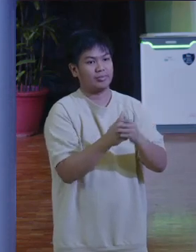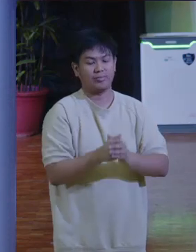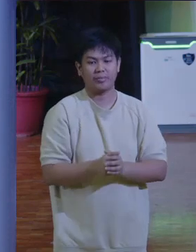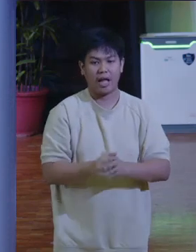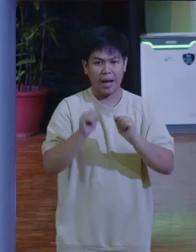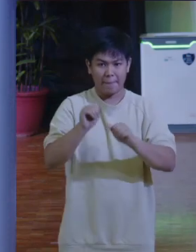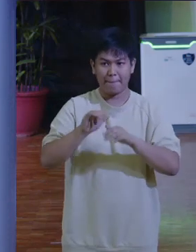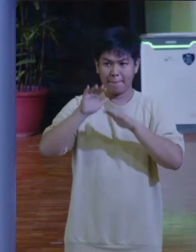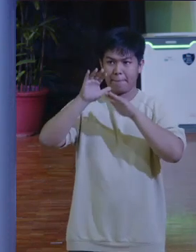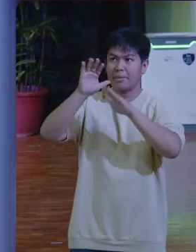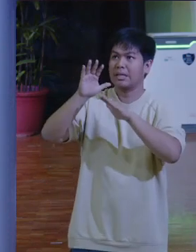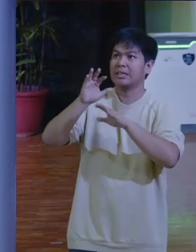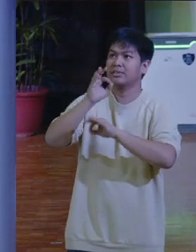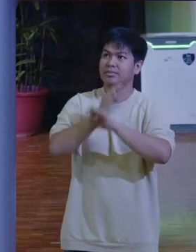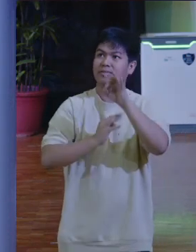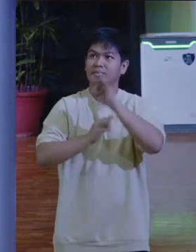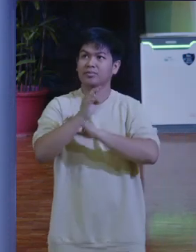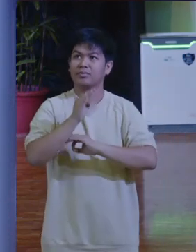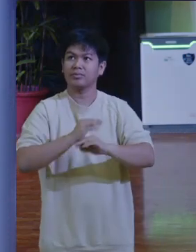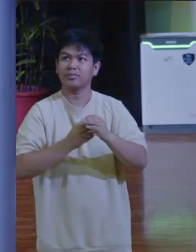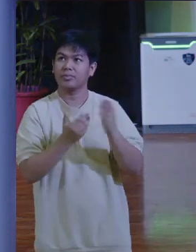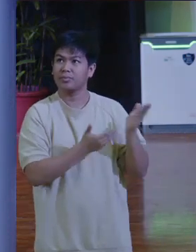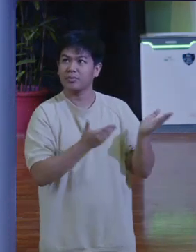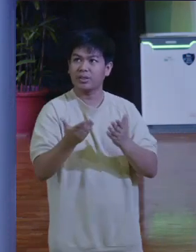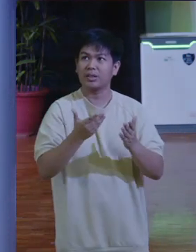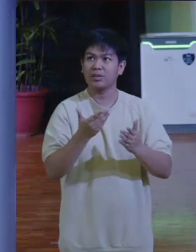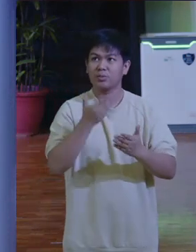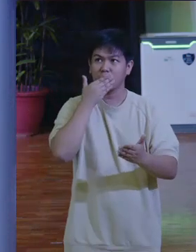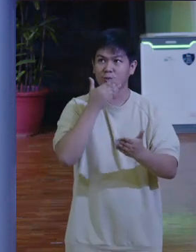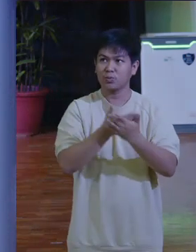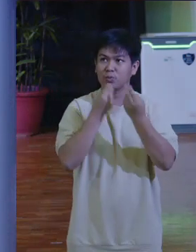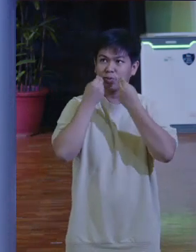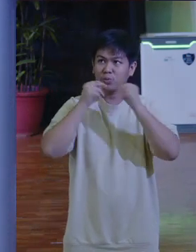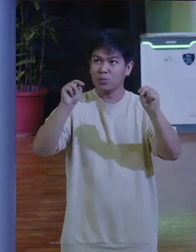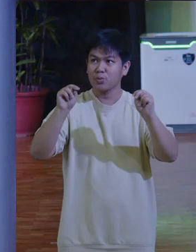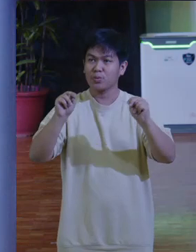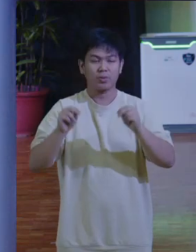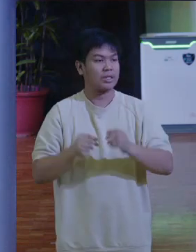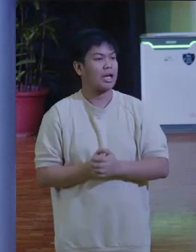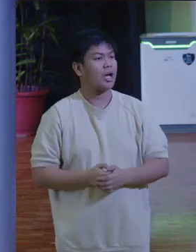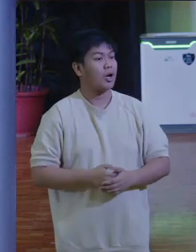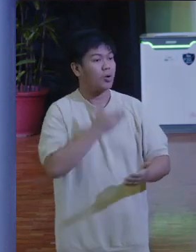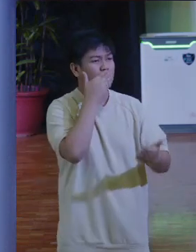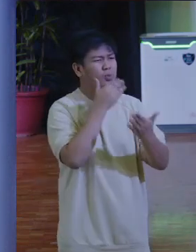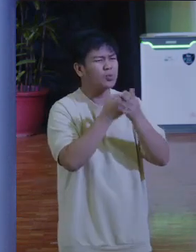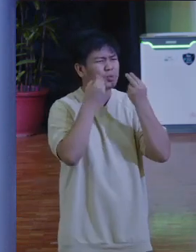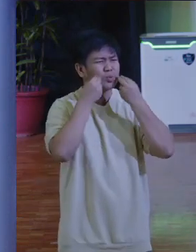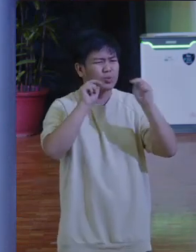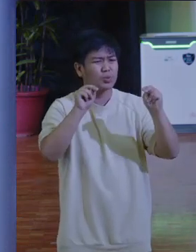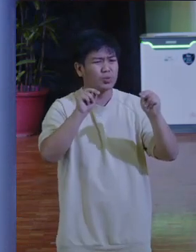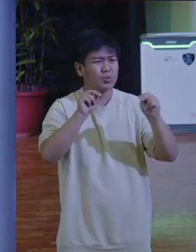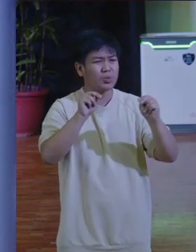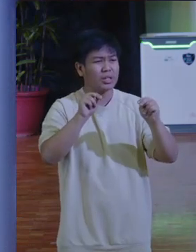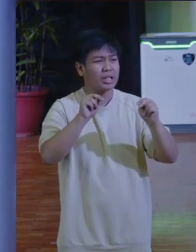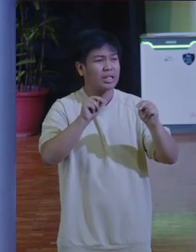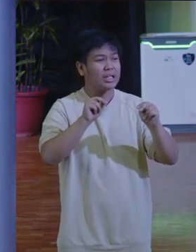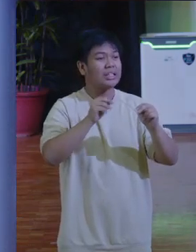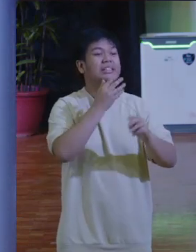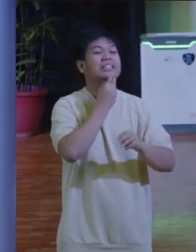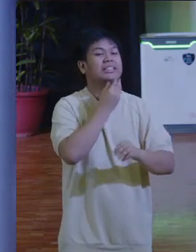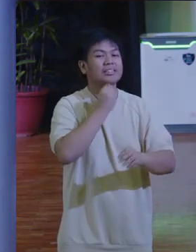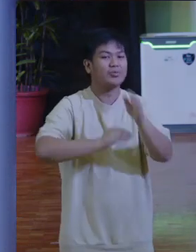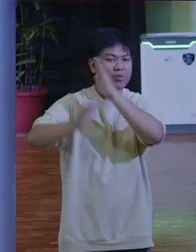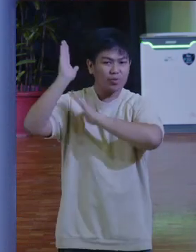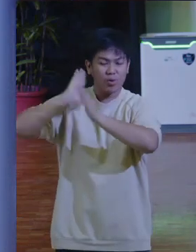the mountains are the feet of him who brings good news. Ang good news po, i-restore kayo ng